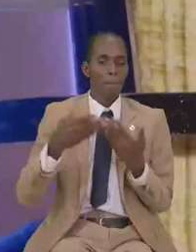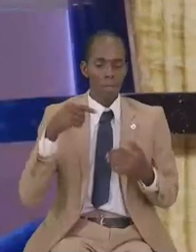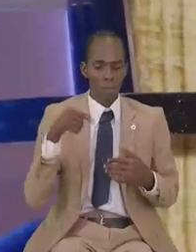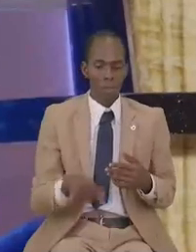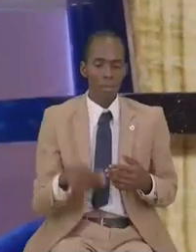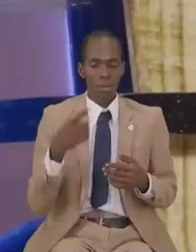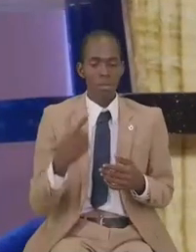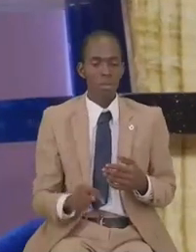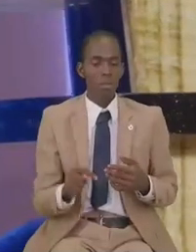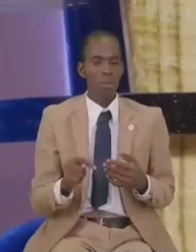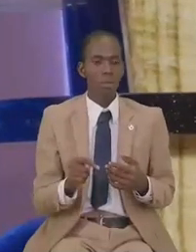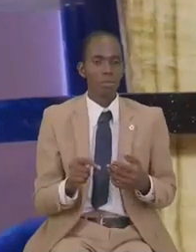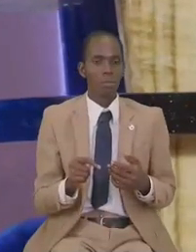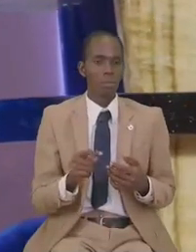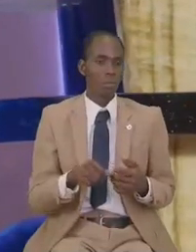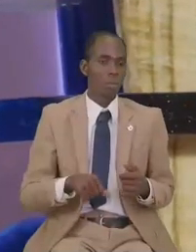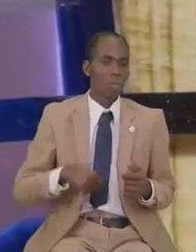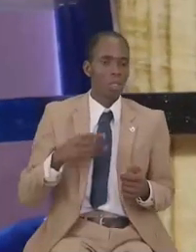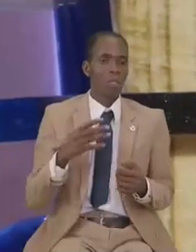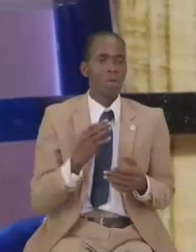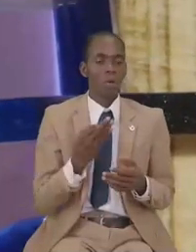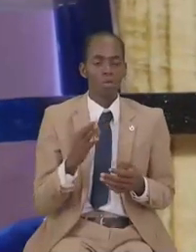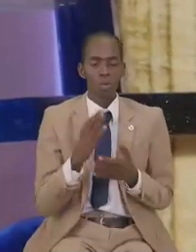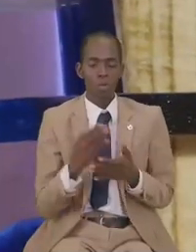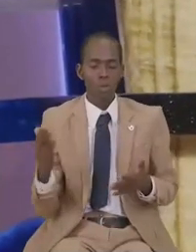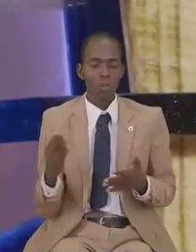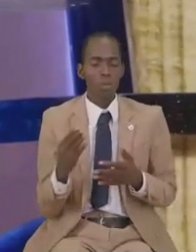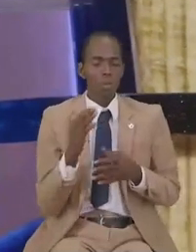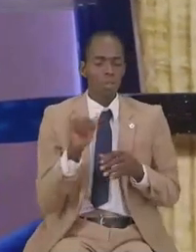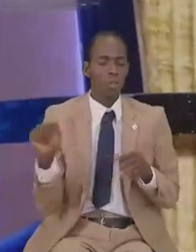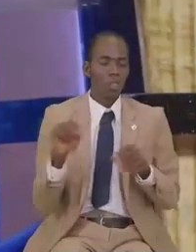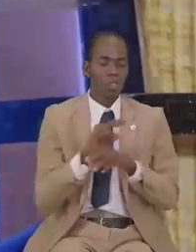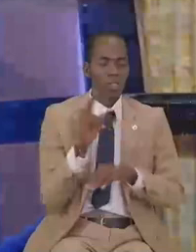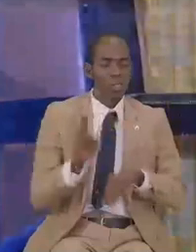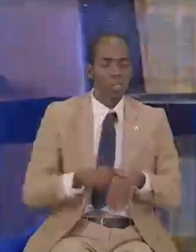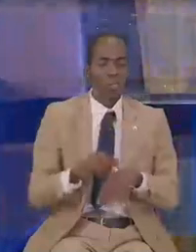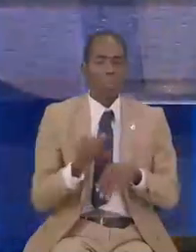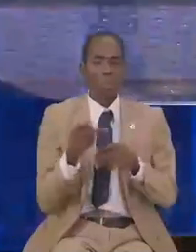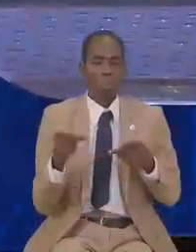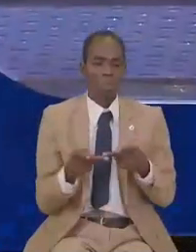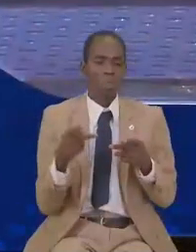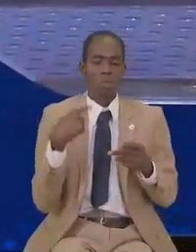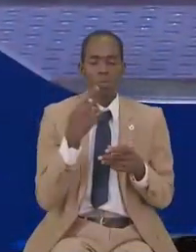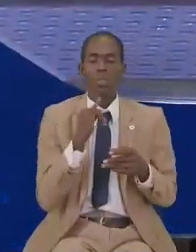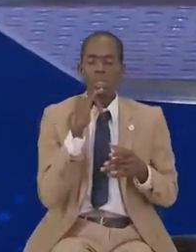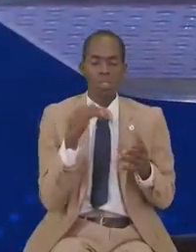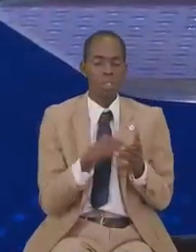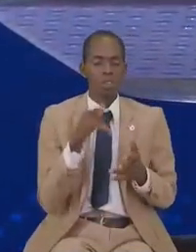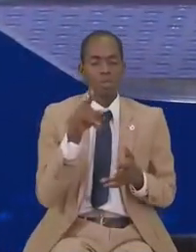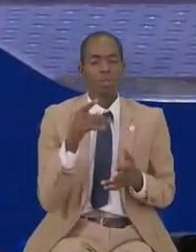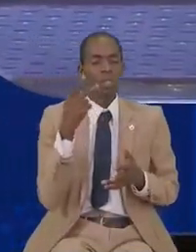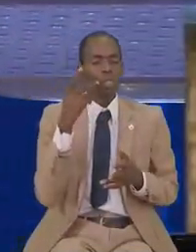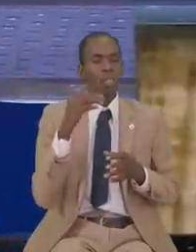renverser l'orgueil d'une nation qui est contre lui. Voyons, psaume 137,